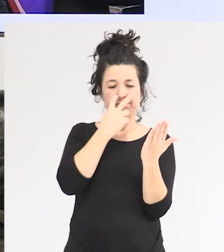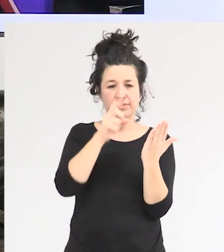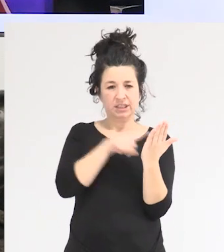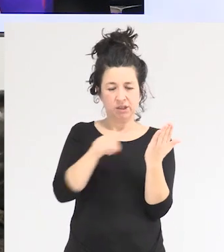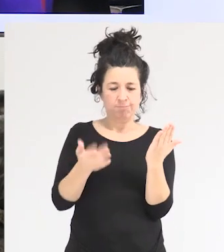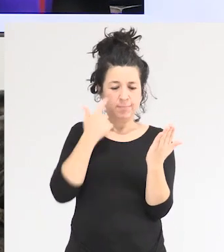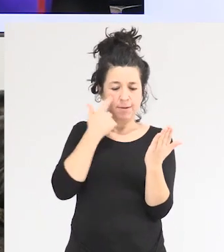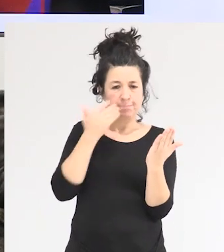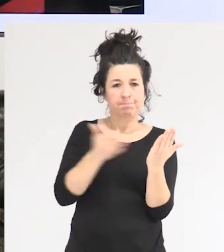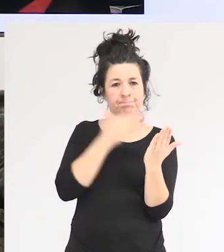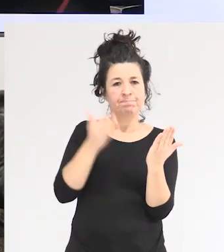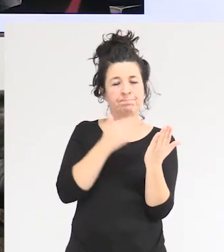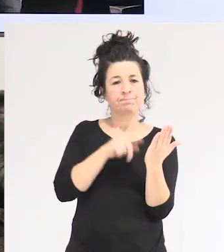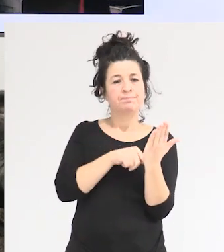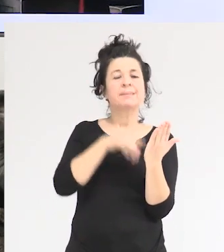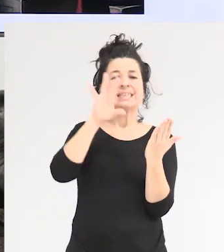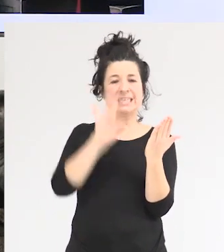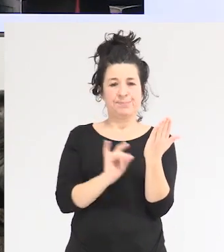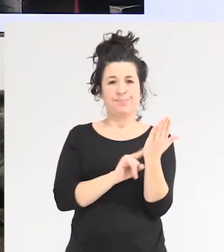ber. Bai.